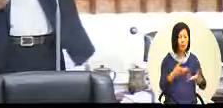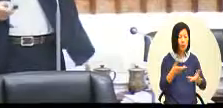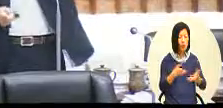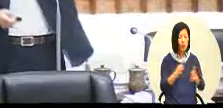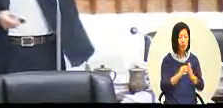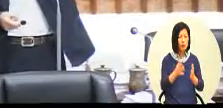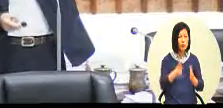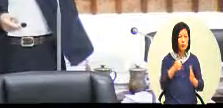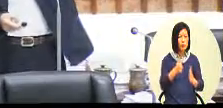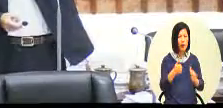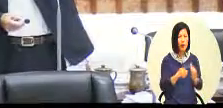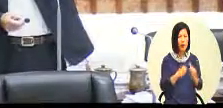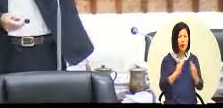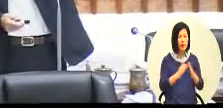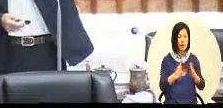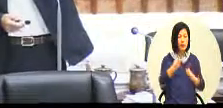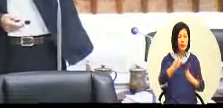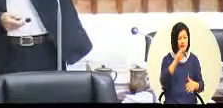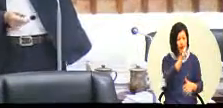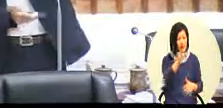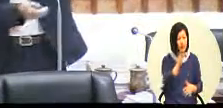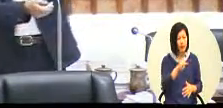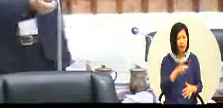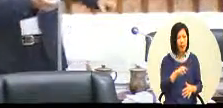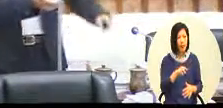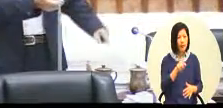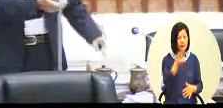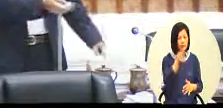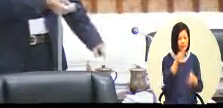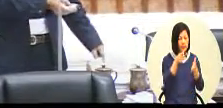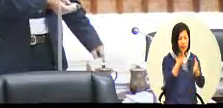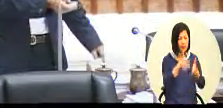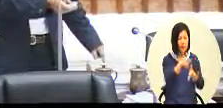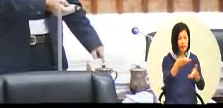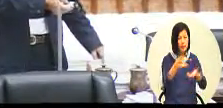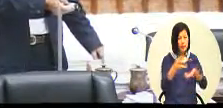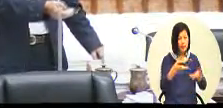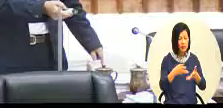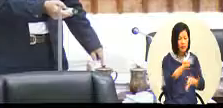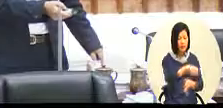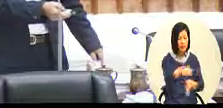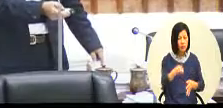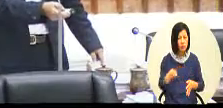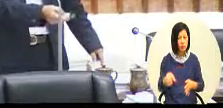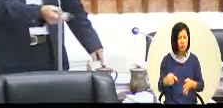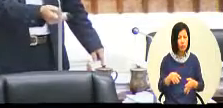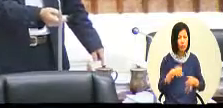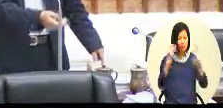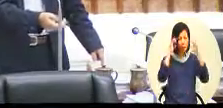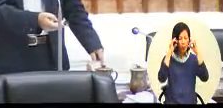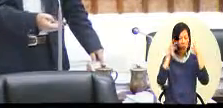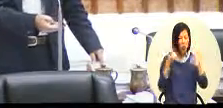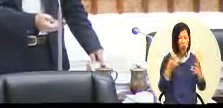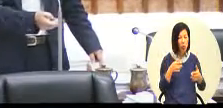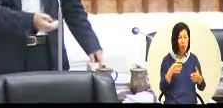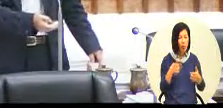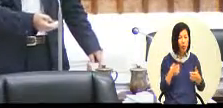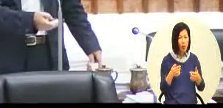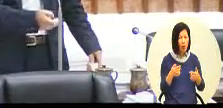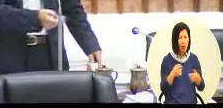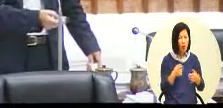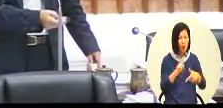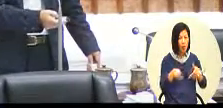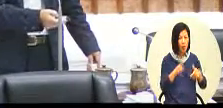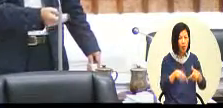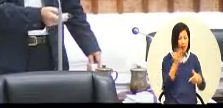副市长，你看这上面来讲的话，这个地方很多地方都需要活化的，都是需要这个美